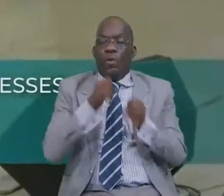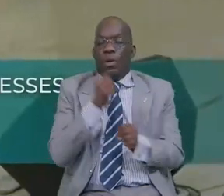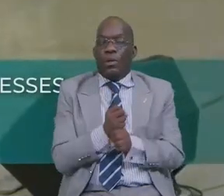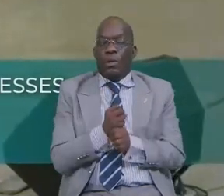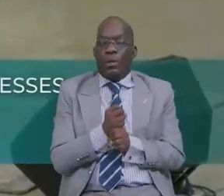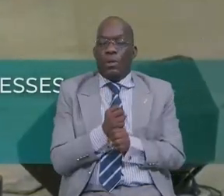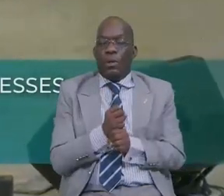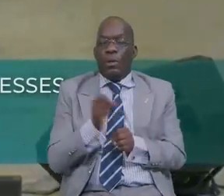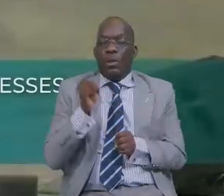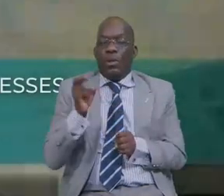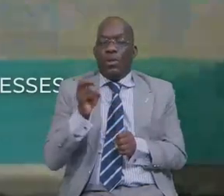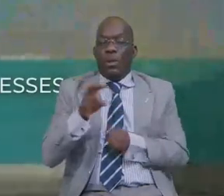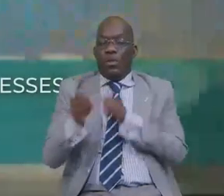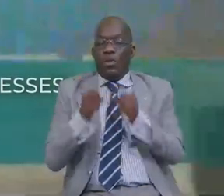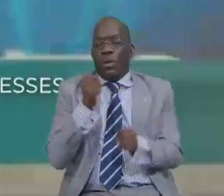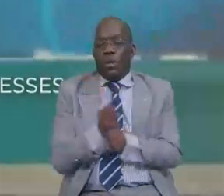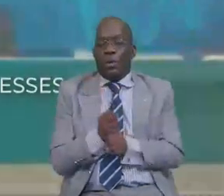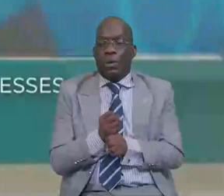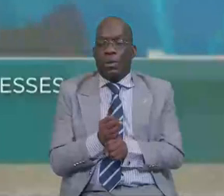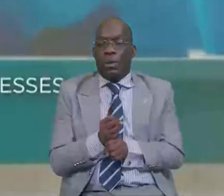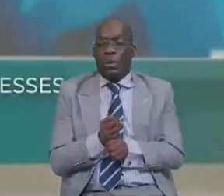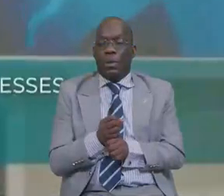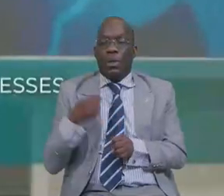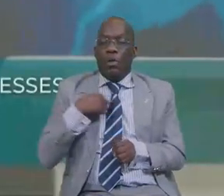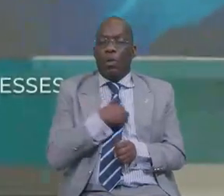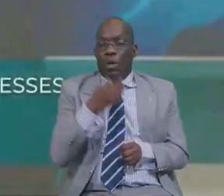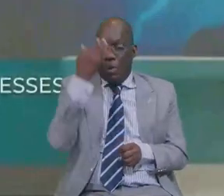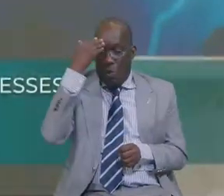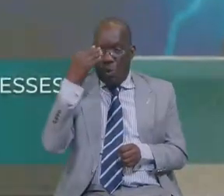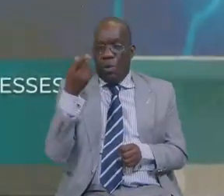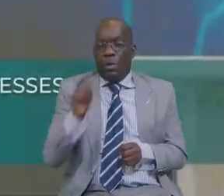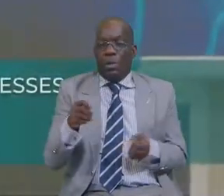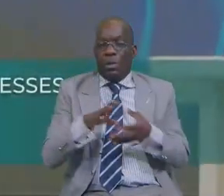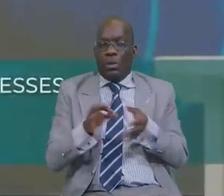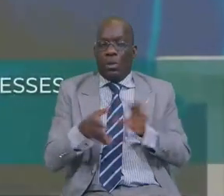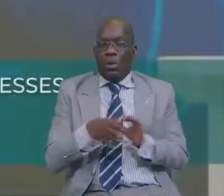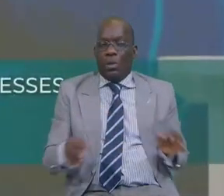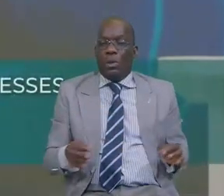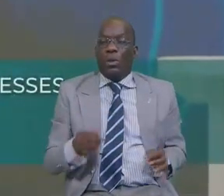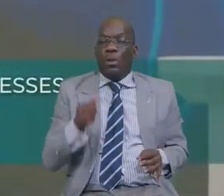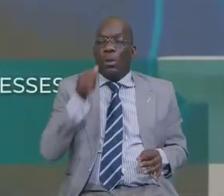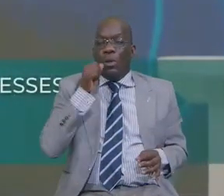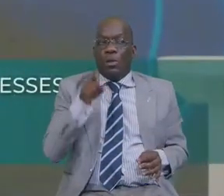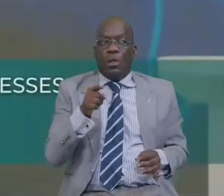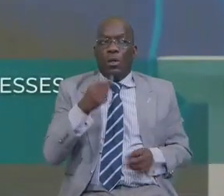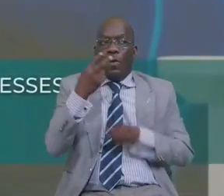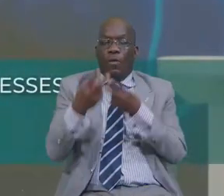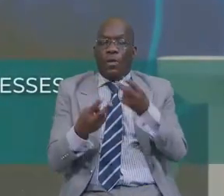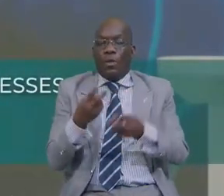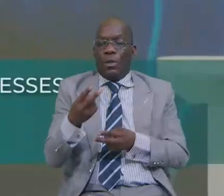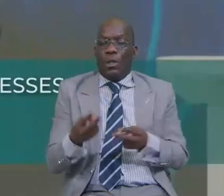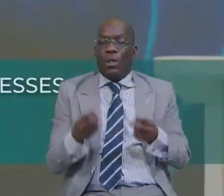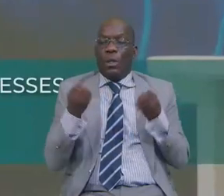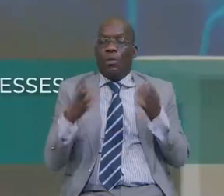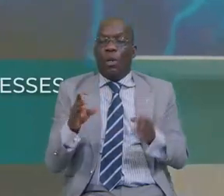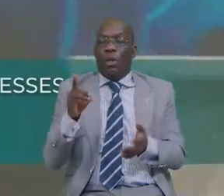une perte de sang depuis 12 ans. Depuis 12 ans. Nous connaissons l'histoire. Oh, il y avait une femme atteinte de perte de sang. Elle a voilé,